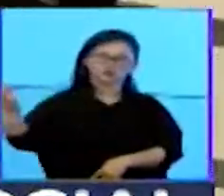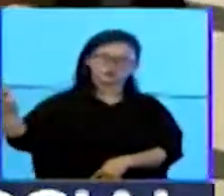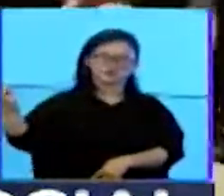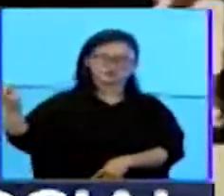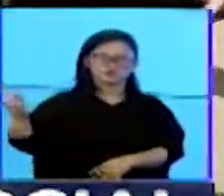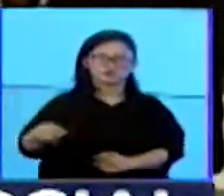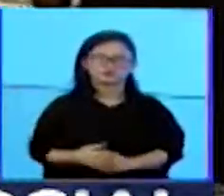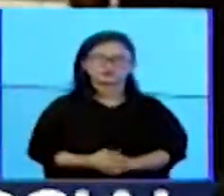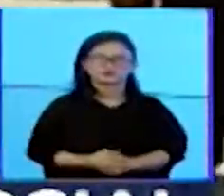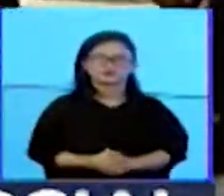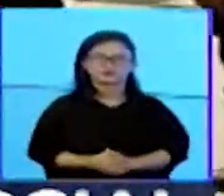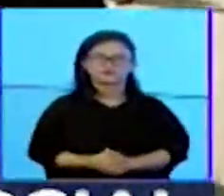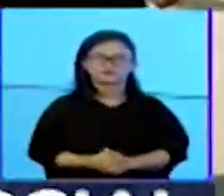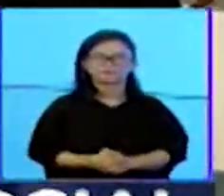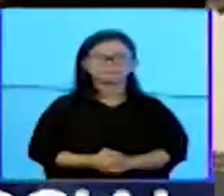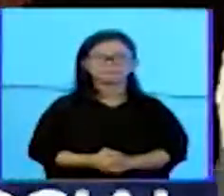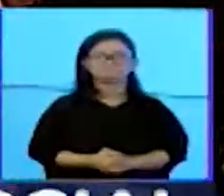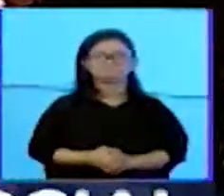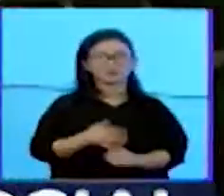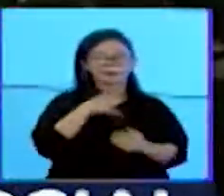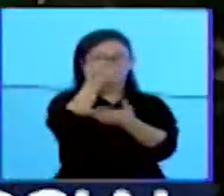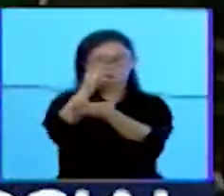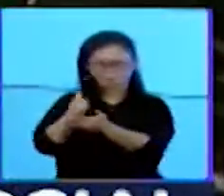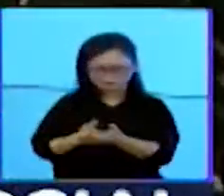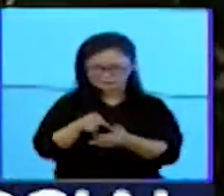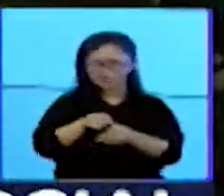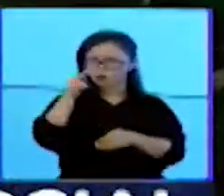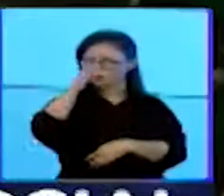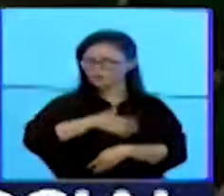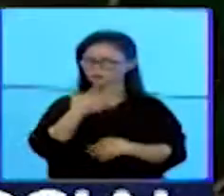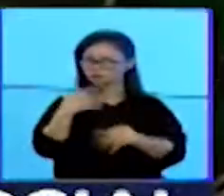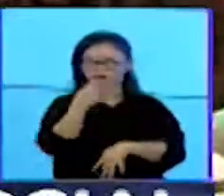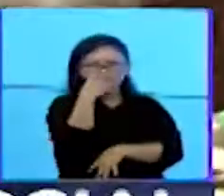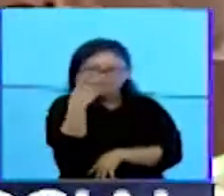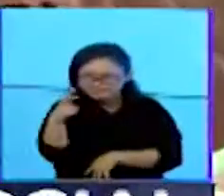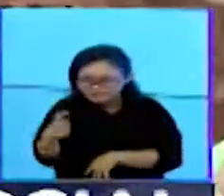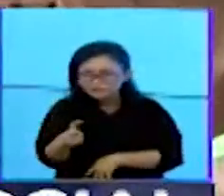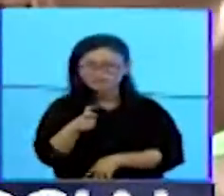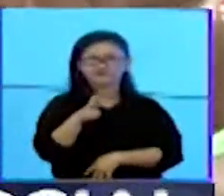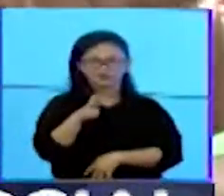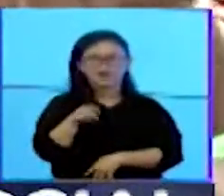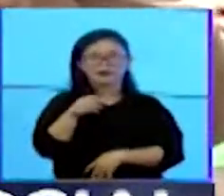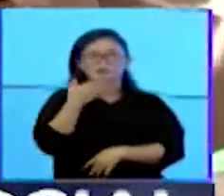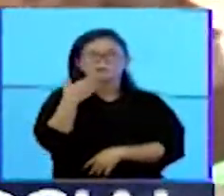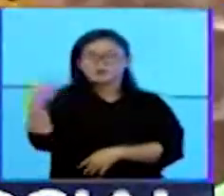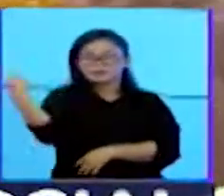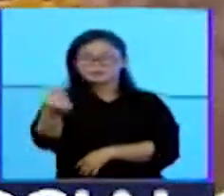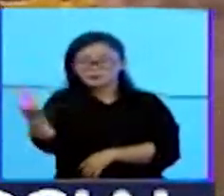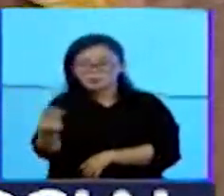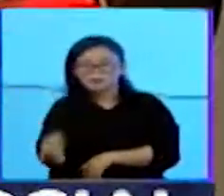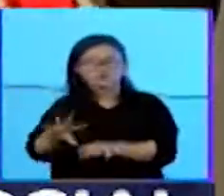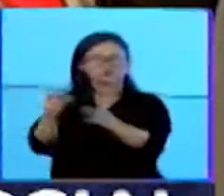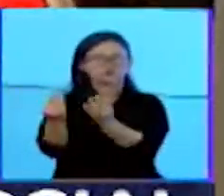250.000 rupiah Polda Metro Jaya mencatat selama dua hari operasi yustisi jumlah akumulasi denda yang terkumpul